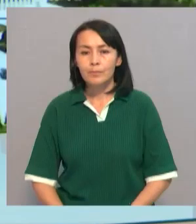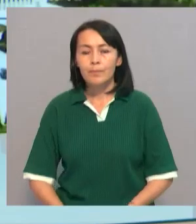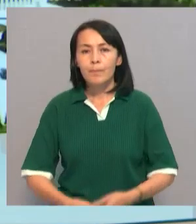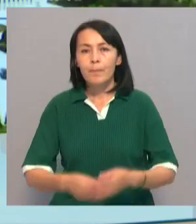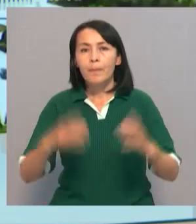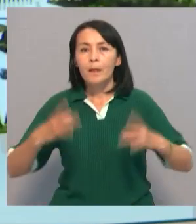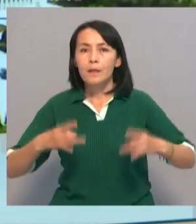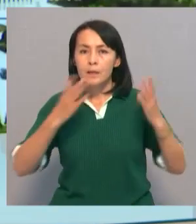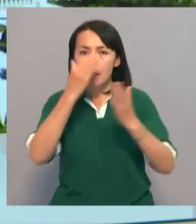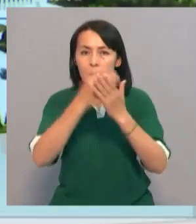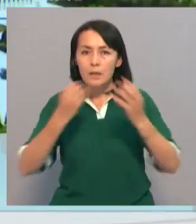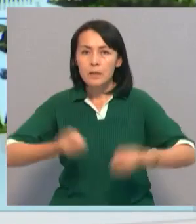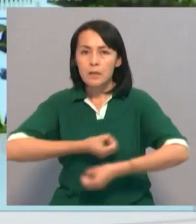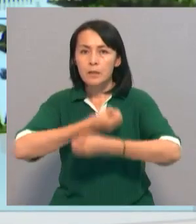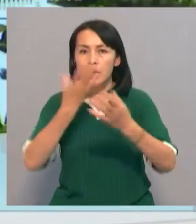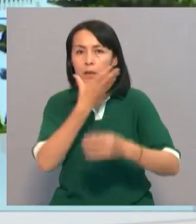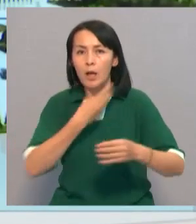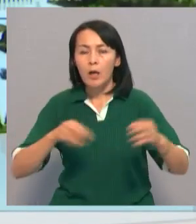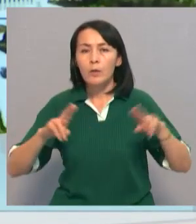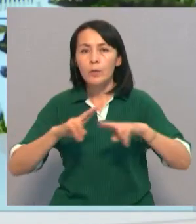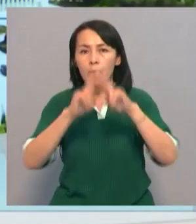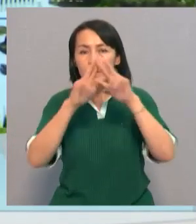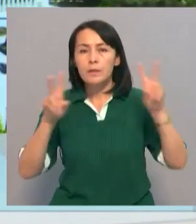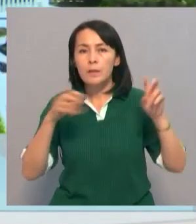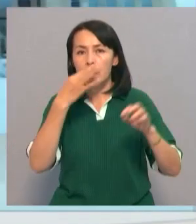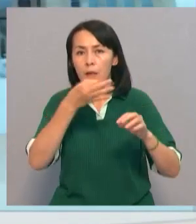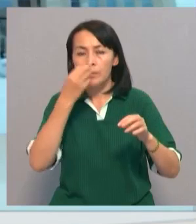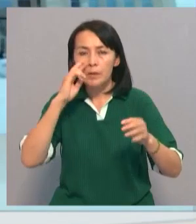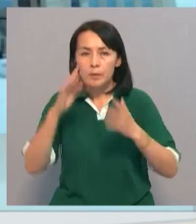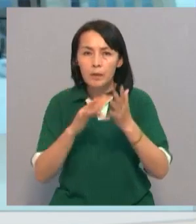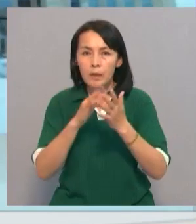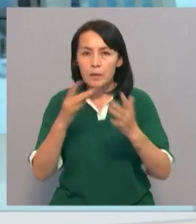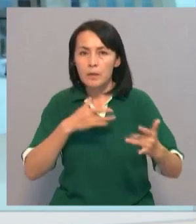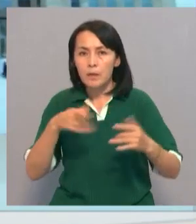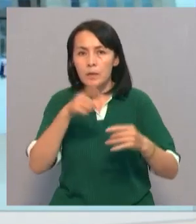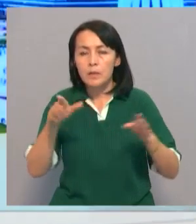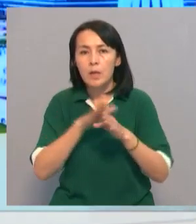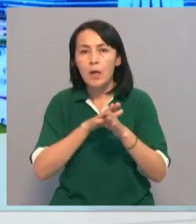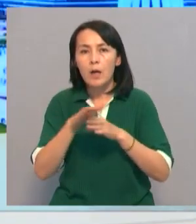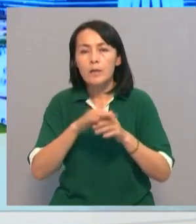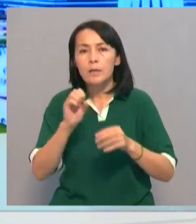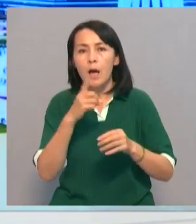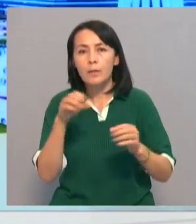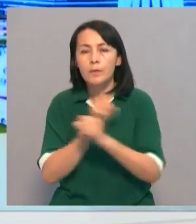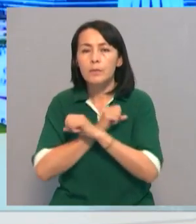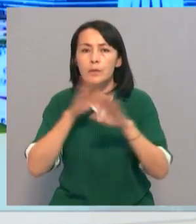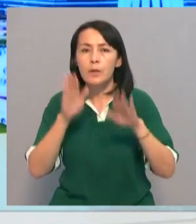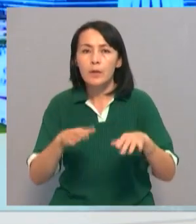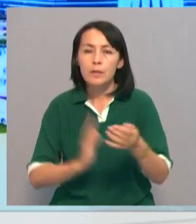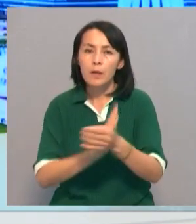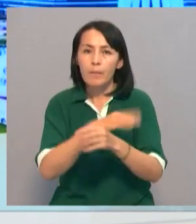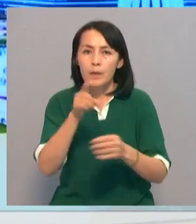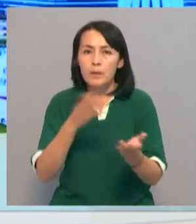Концертная программа «Жайна Аруастана» отметили День столицы в Шымкенте. Жители и гости города на площади Арбат посетили